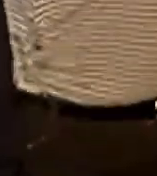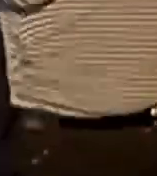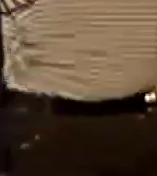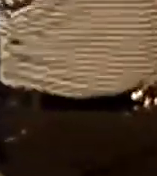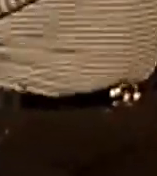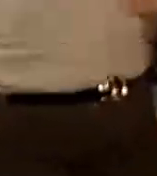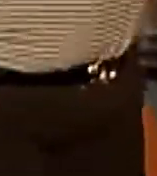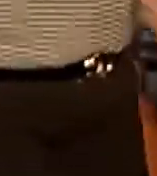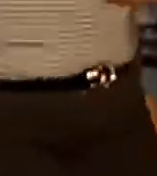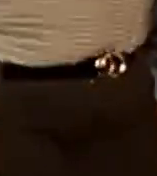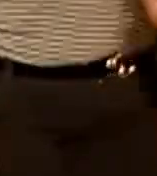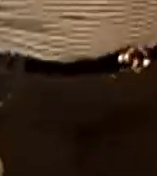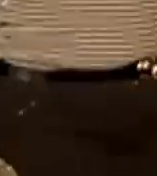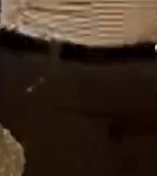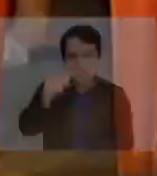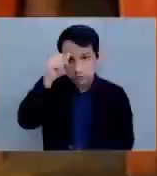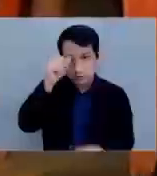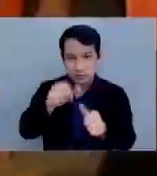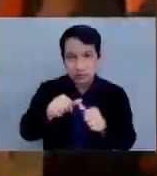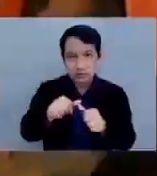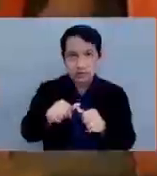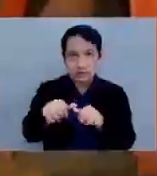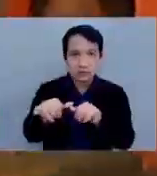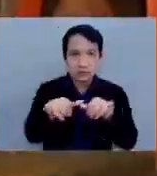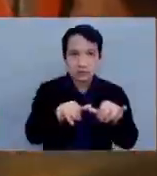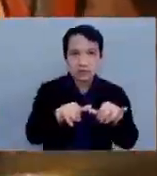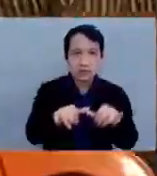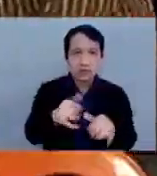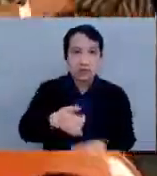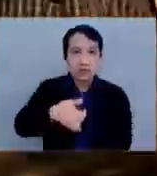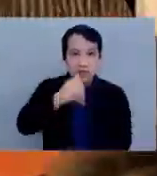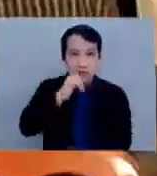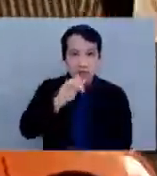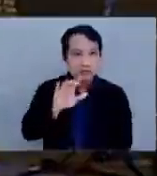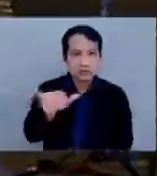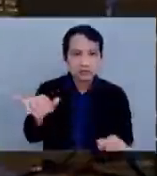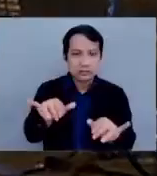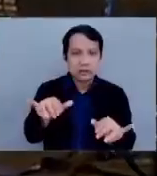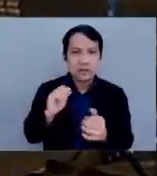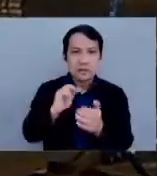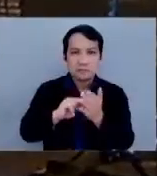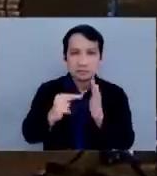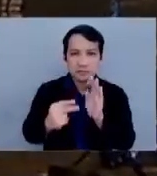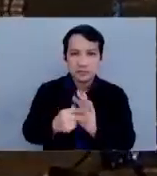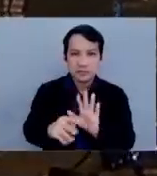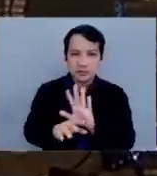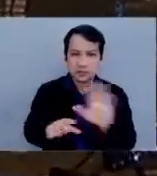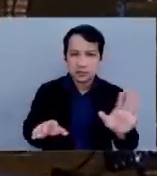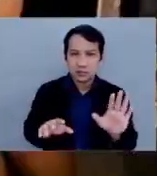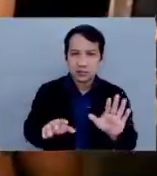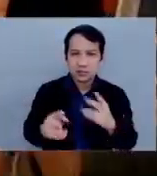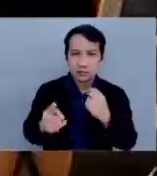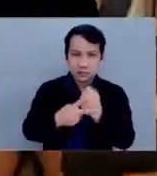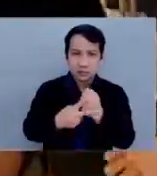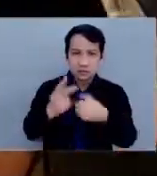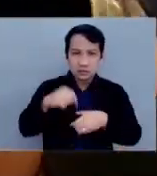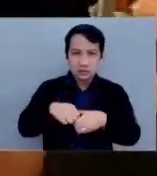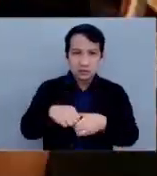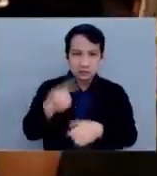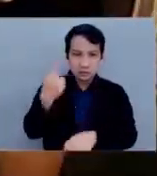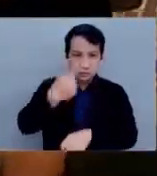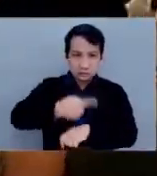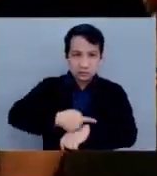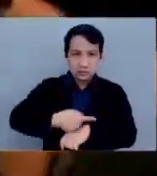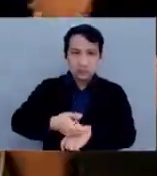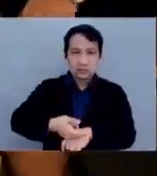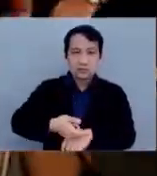Pero tandaan na ang mga sukat na ito ay hindi cumulative. Ibig sabihin, hindi po pwedeng iipunin ninyo sa isang araw sa isang linggo dahil